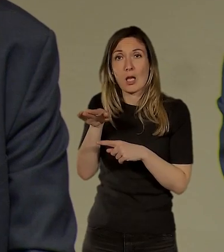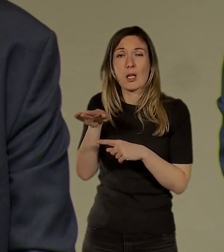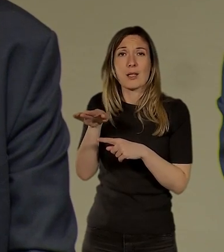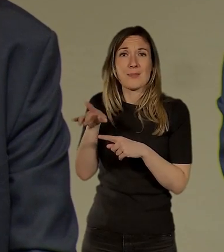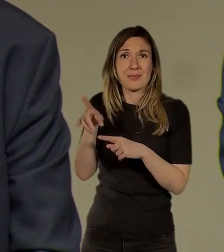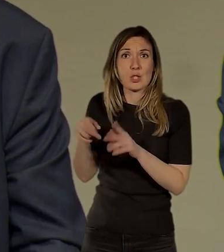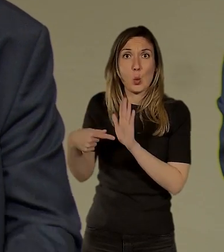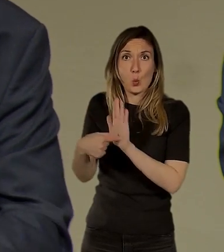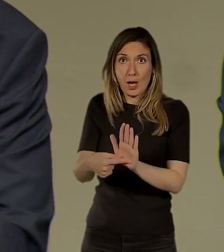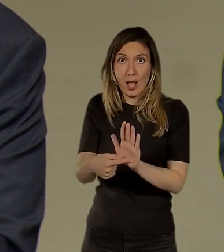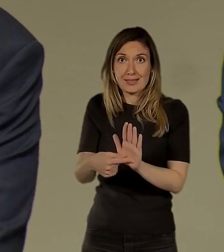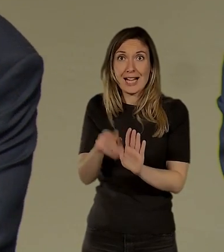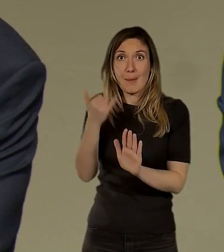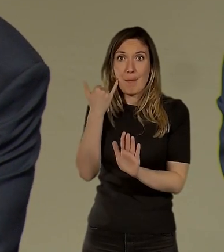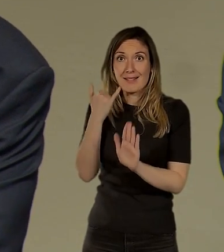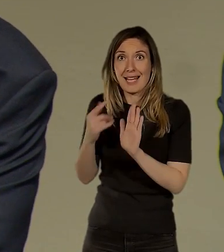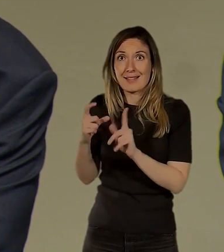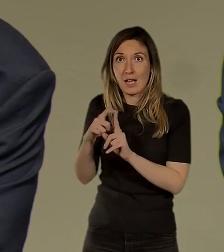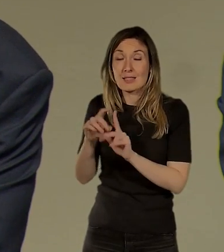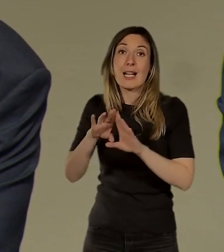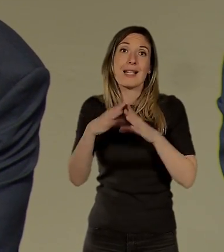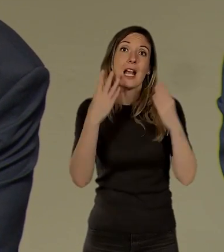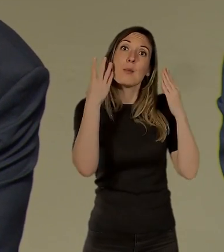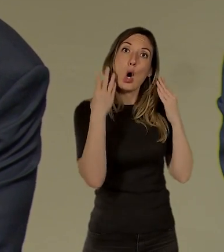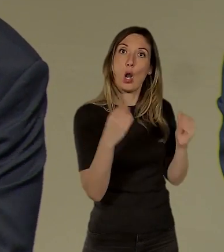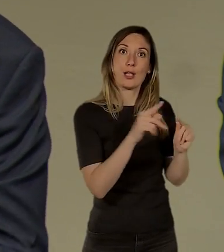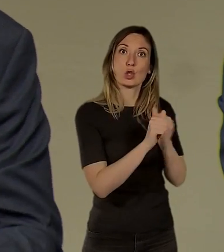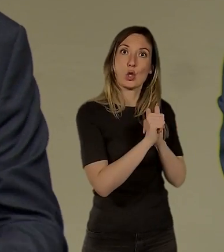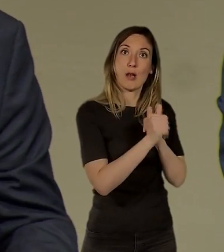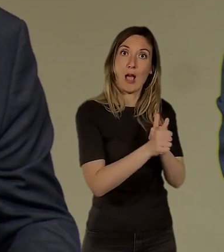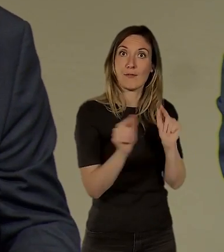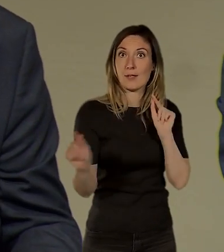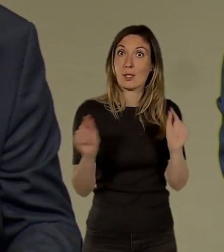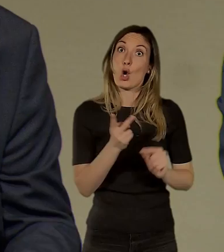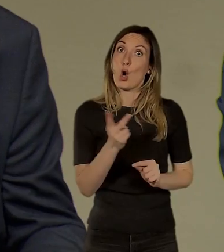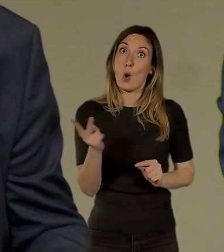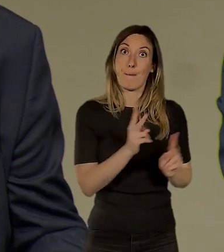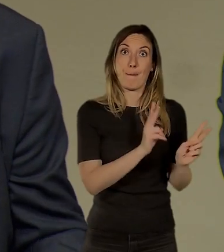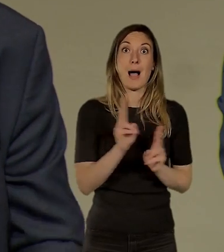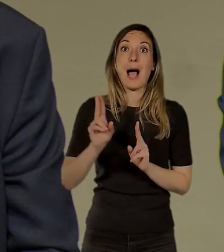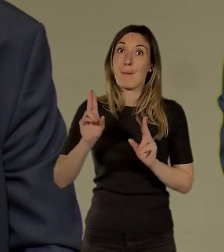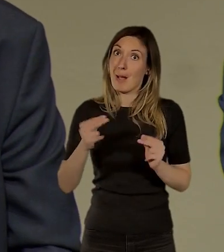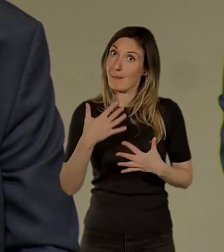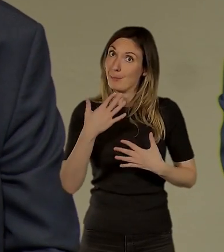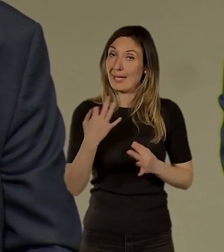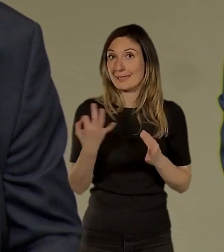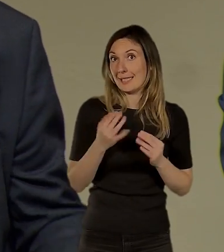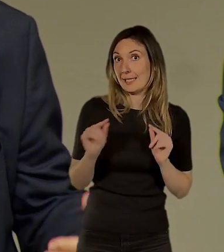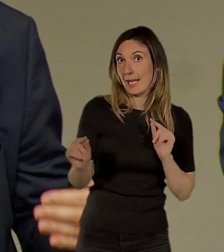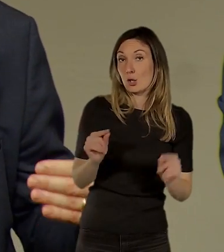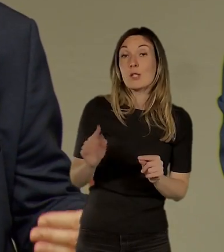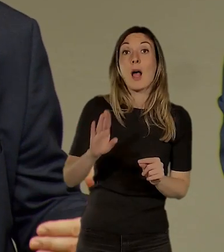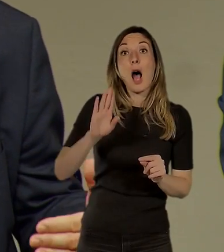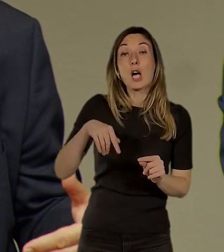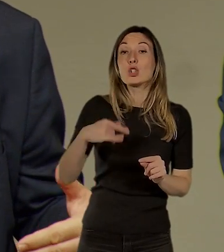s Matějem Draslarem, anebo co měli ty holandští kolegové. Jo, obě ty verze mají určité kouzlo a já